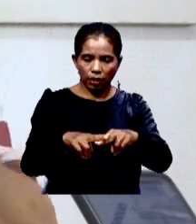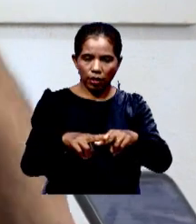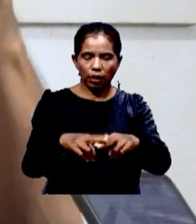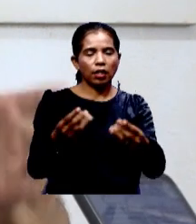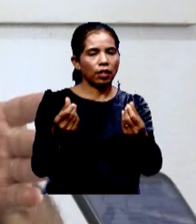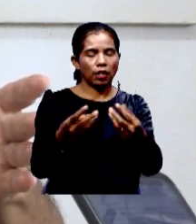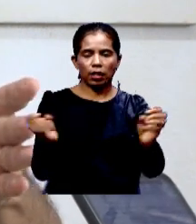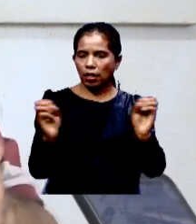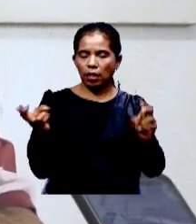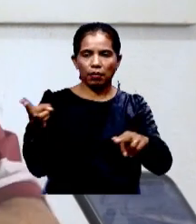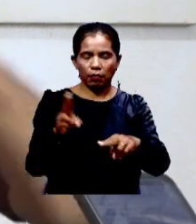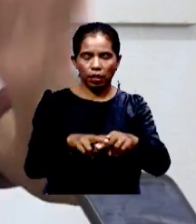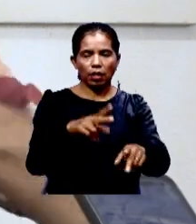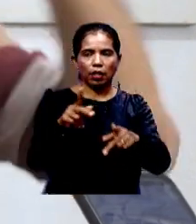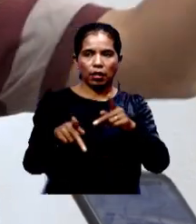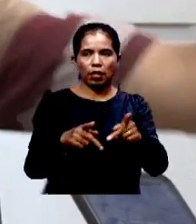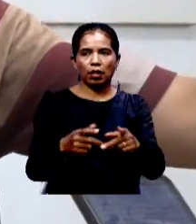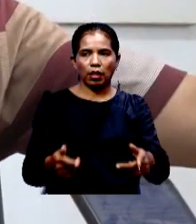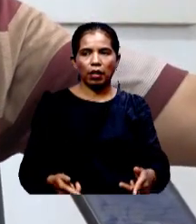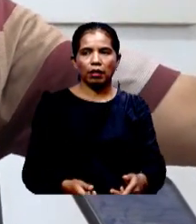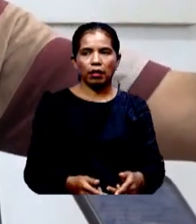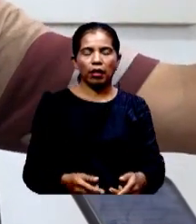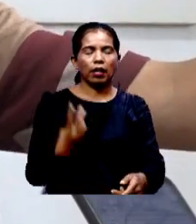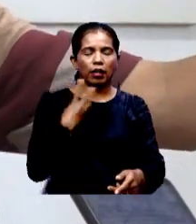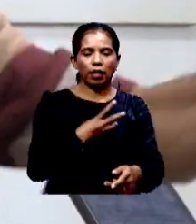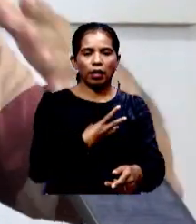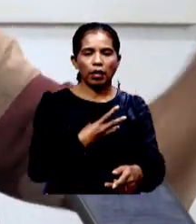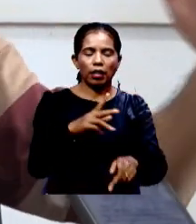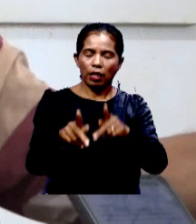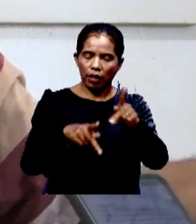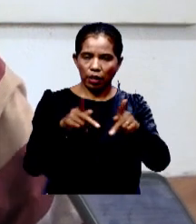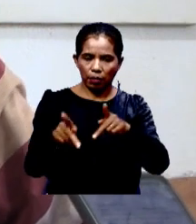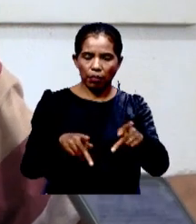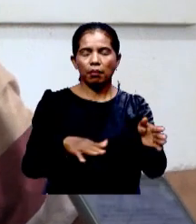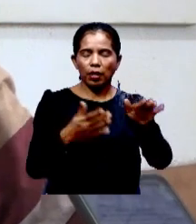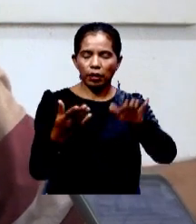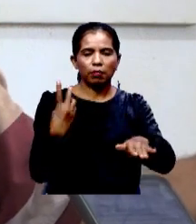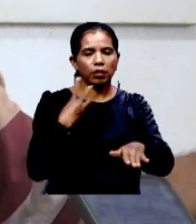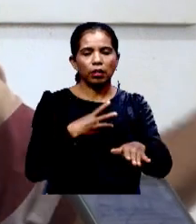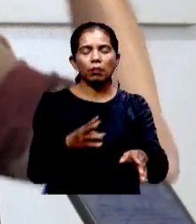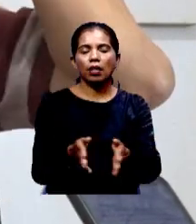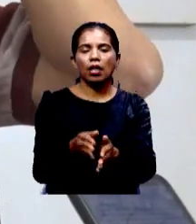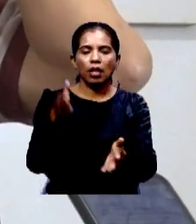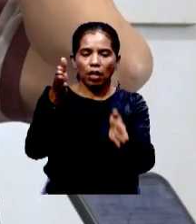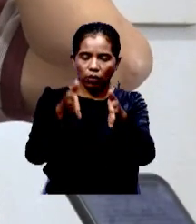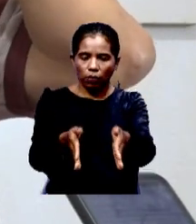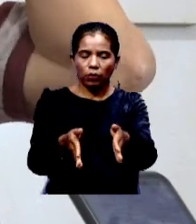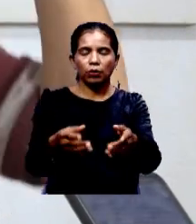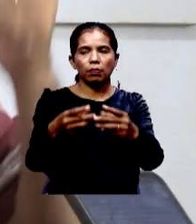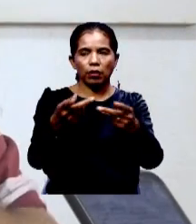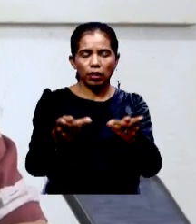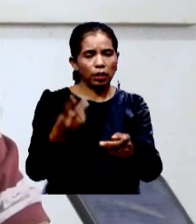Ema muris mo sini espasu limitaror. Ema mate mo sita ba akupo hutu rai. Rai hutu, in kuanto rai lah aumenta. Iten kumprendi dia